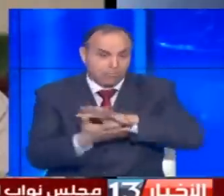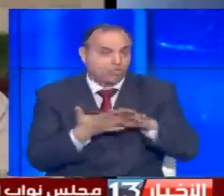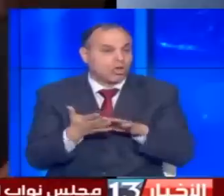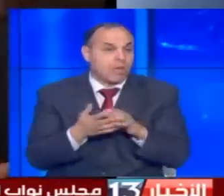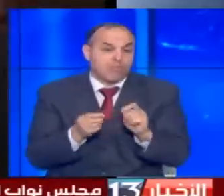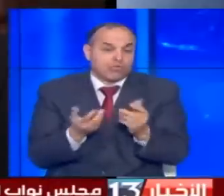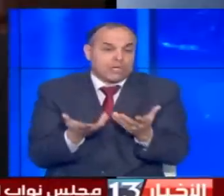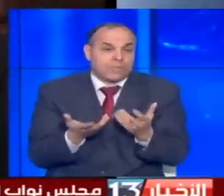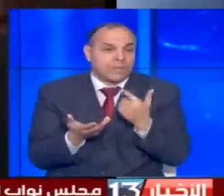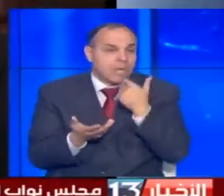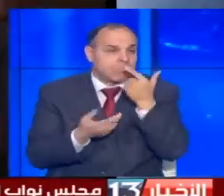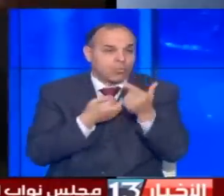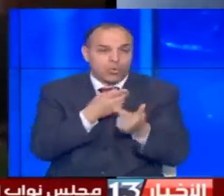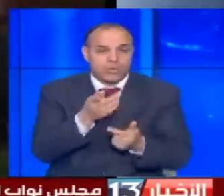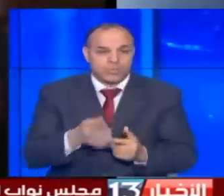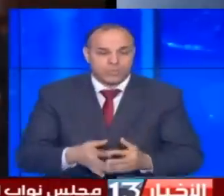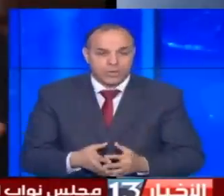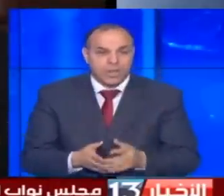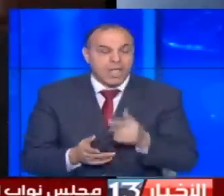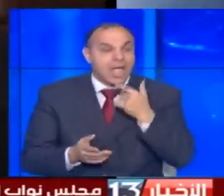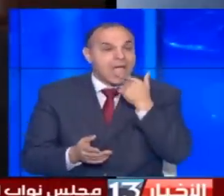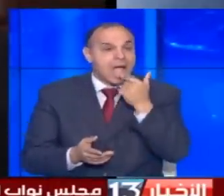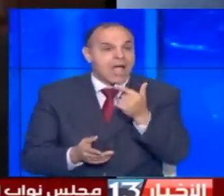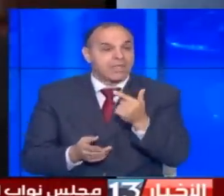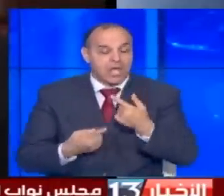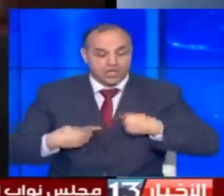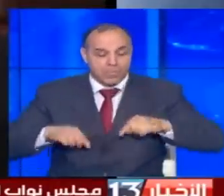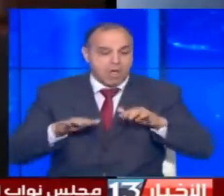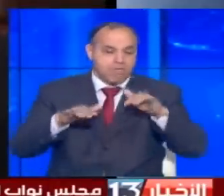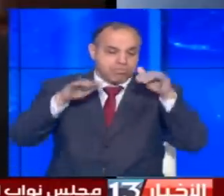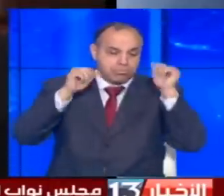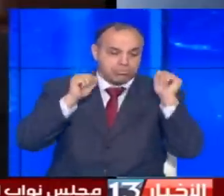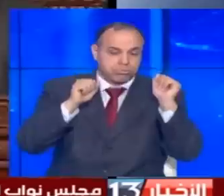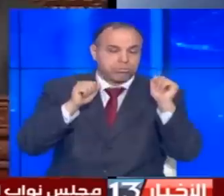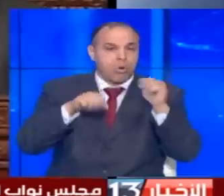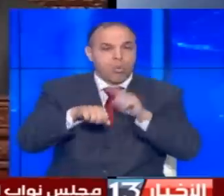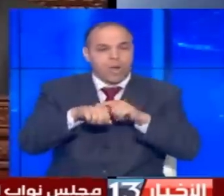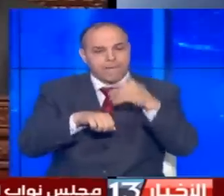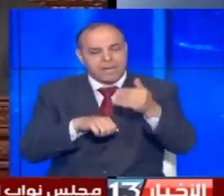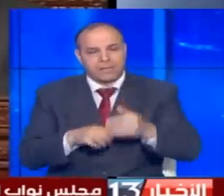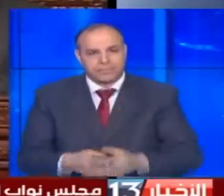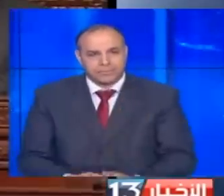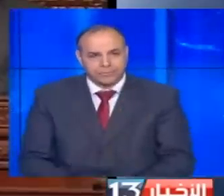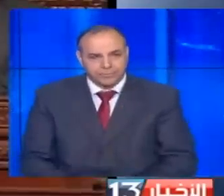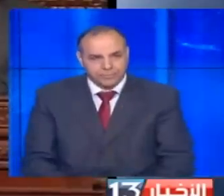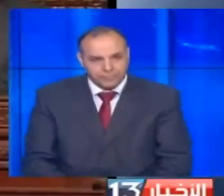حسب تعبيره وقد تم رفع الجلسه الى وقت لاحق